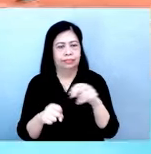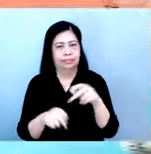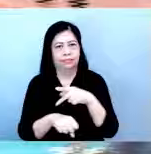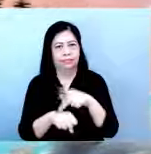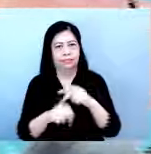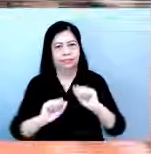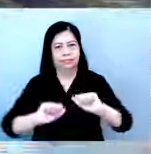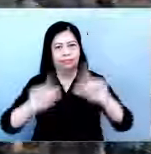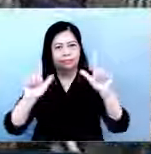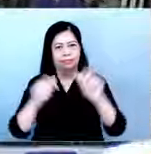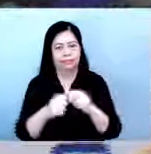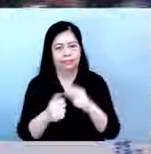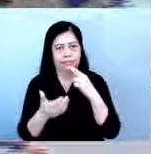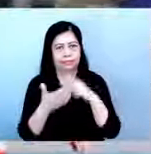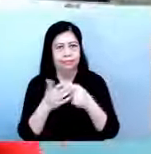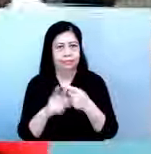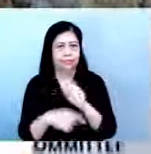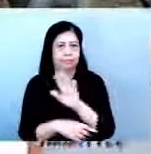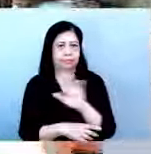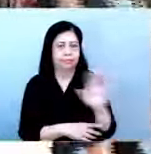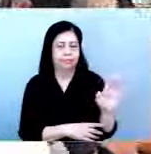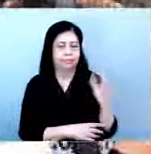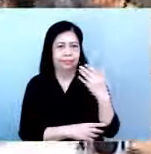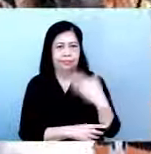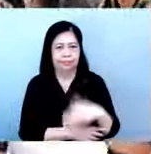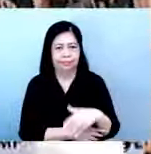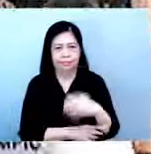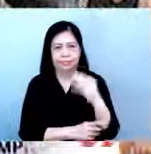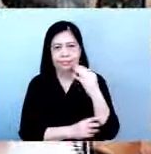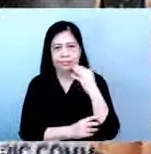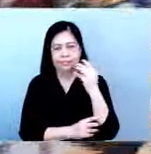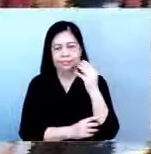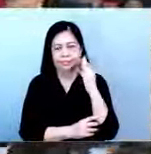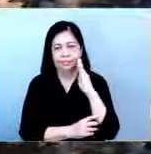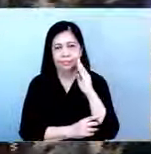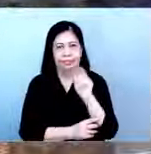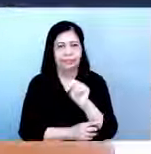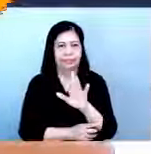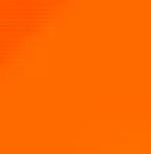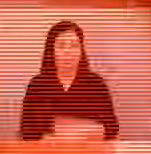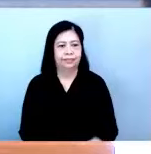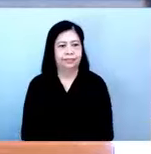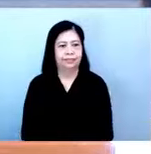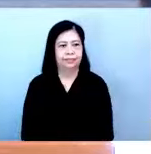Live. Nagbabalita mula sa frontline, Marty Bautista, News 5.